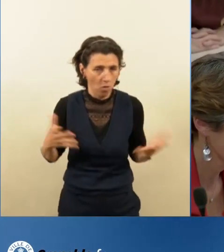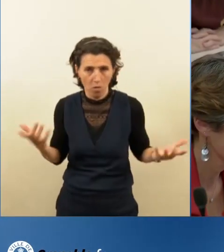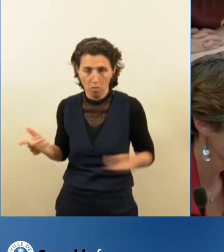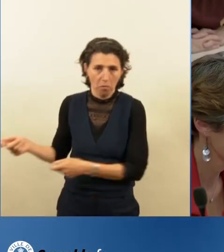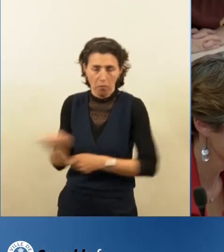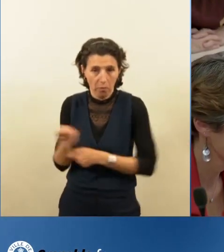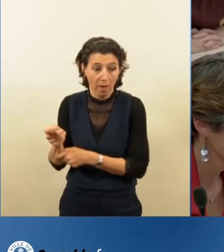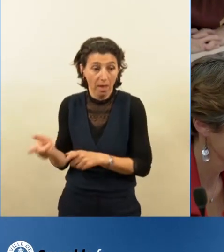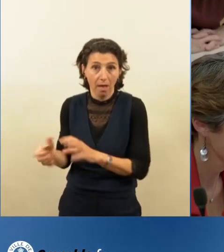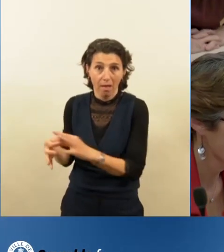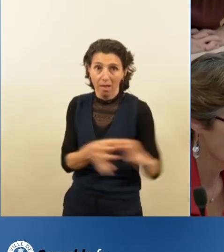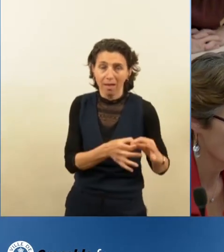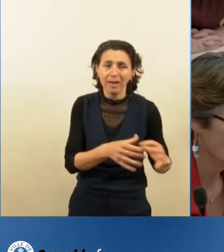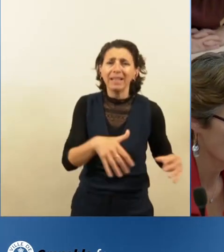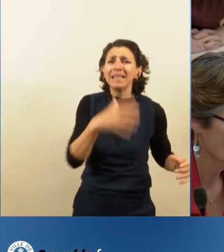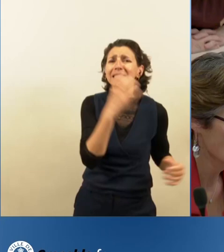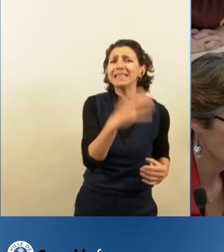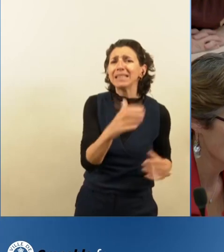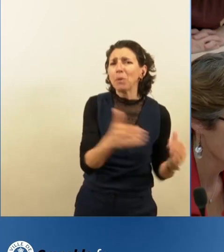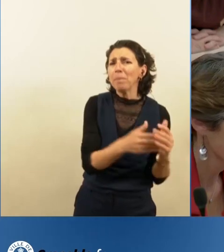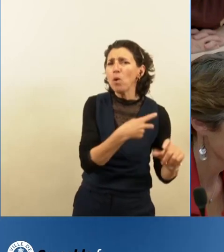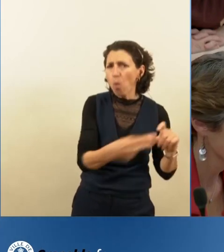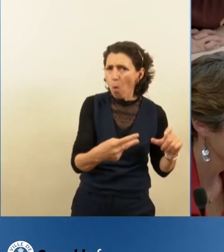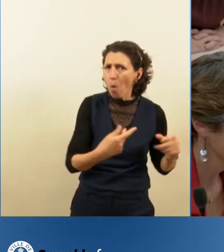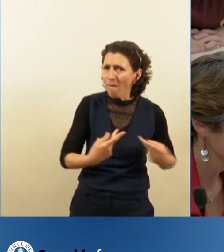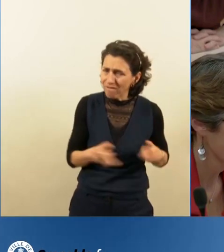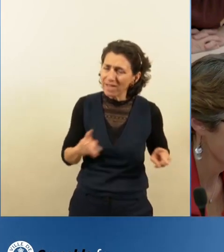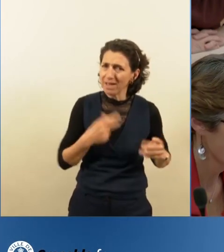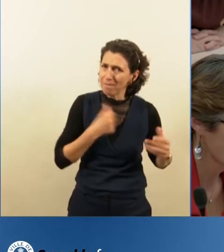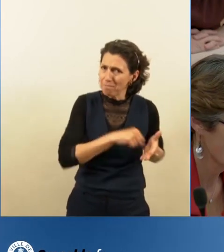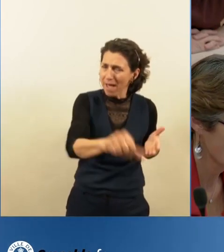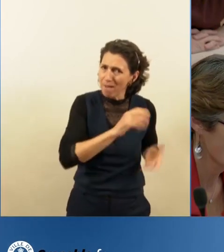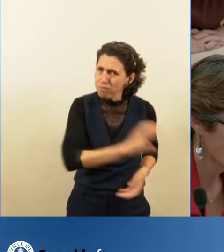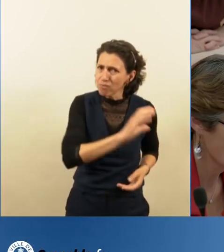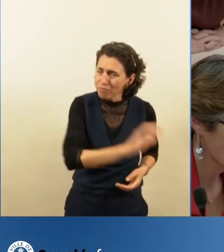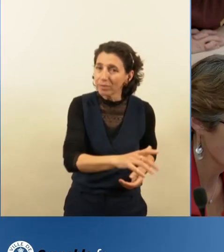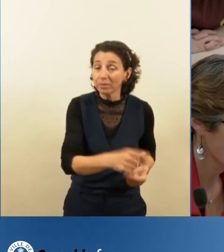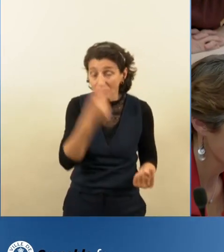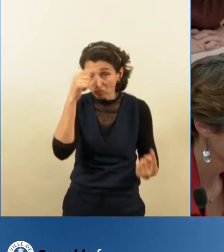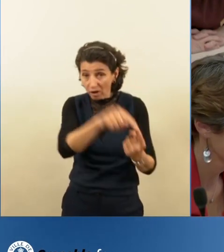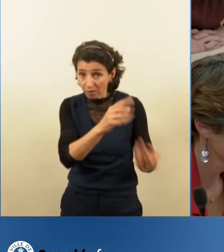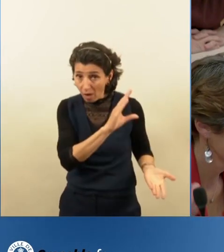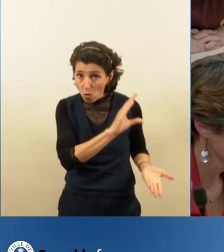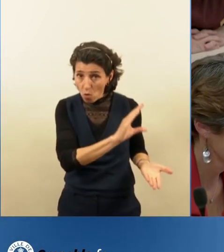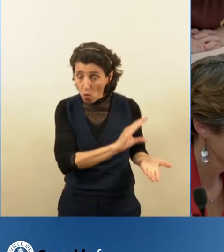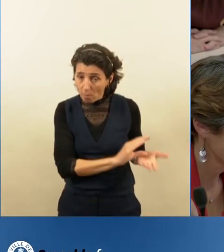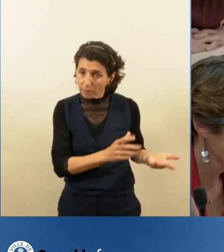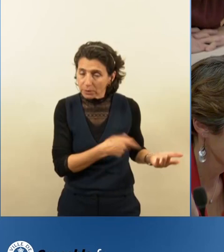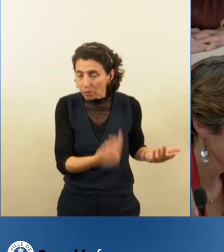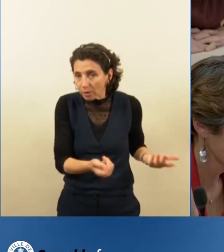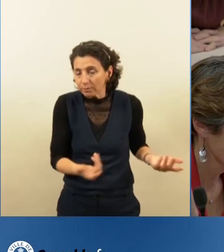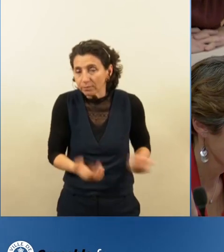500.000 euros par la ville à la charge de la ville et l'objectif c'est justement de réduire cela et donc